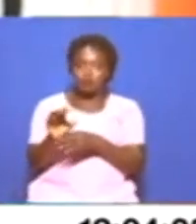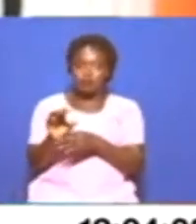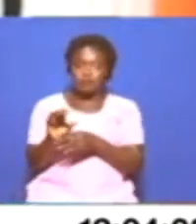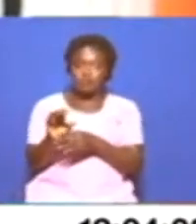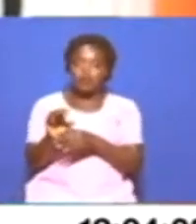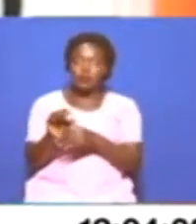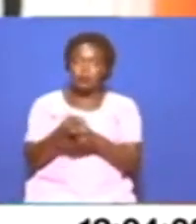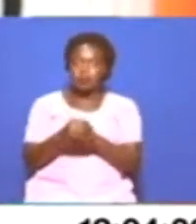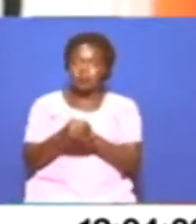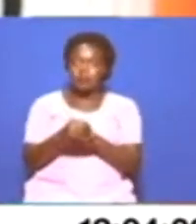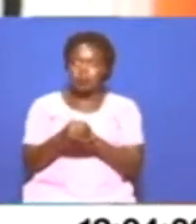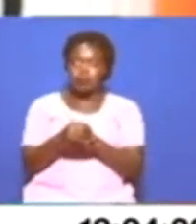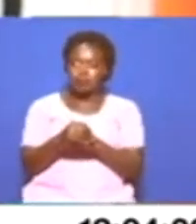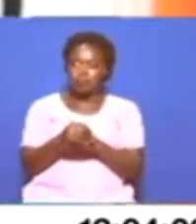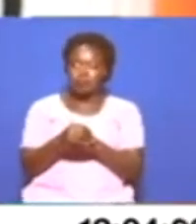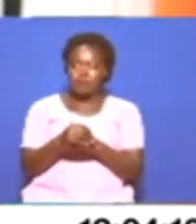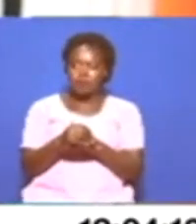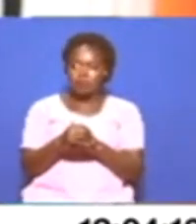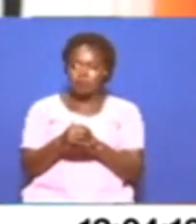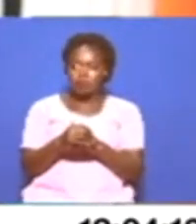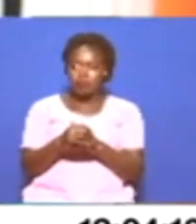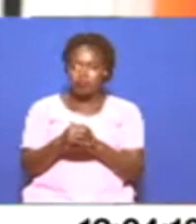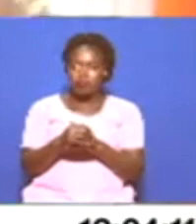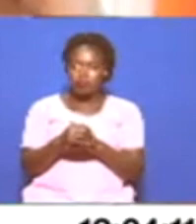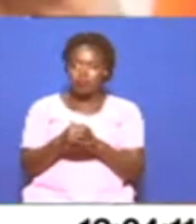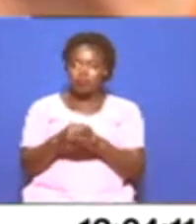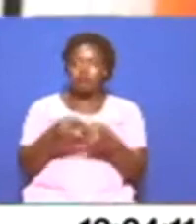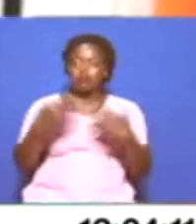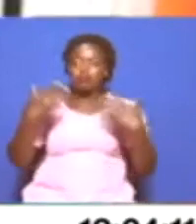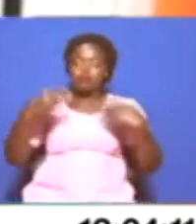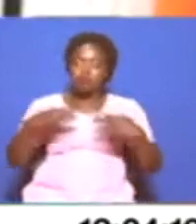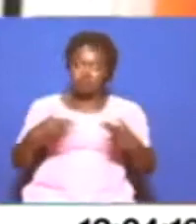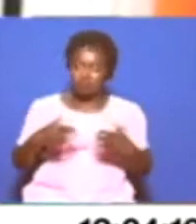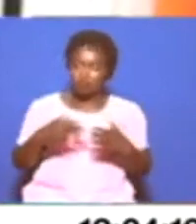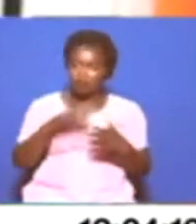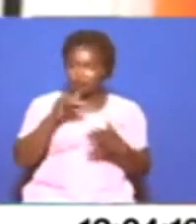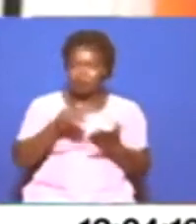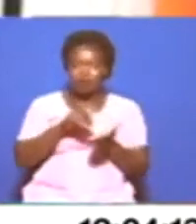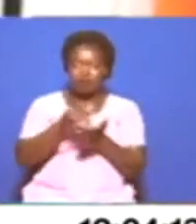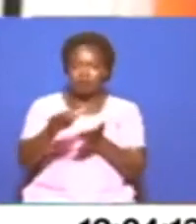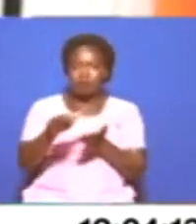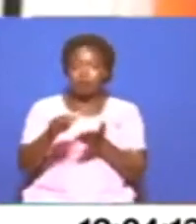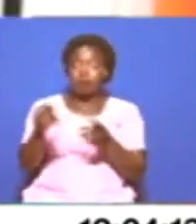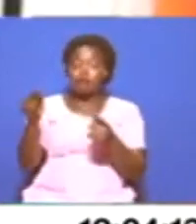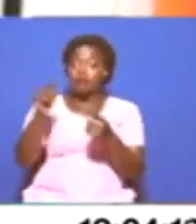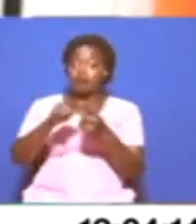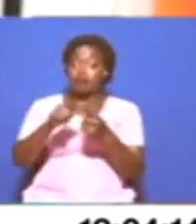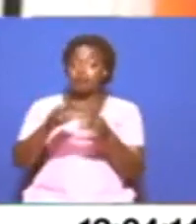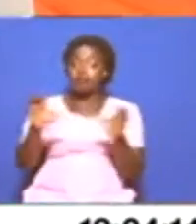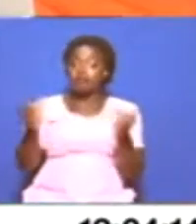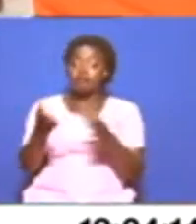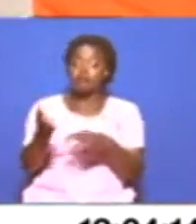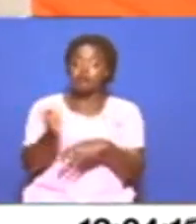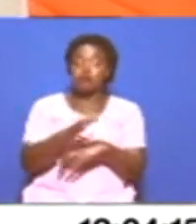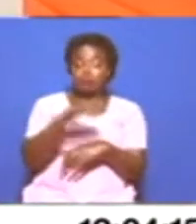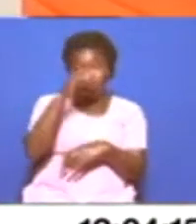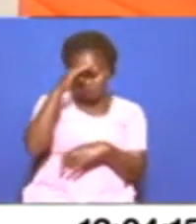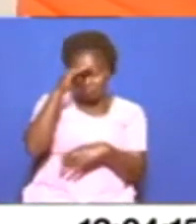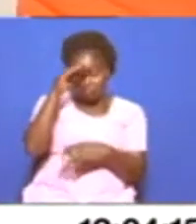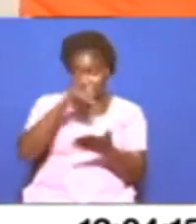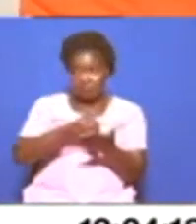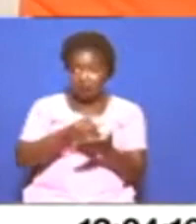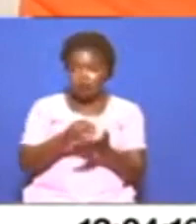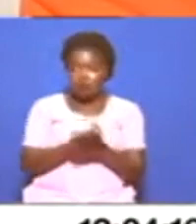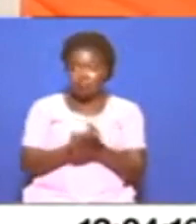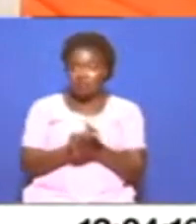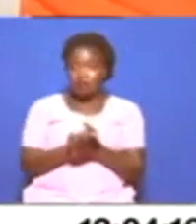benefit, it will be very wonderful instead of exiting them to the community and they go back to drinking. Nitakuwa